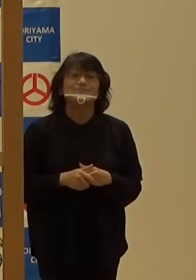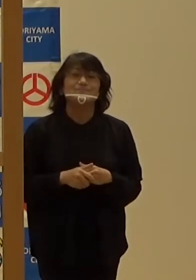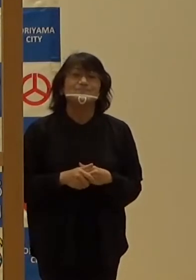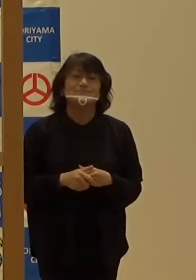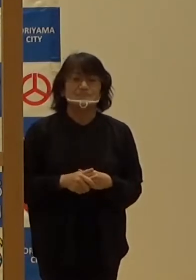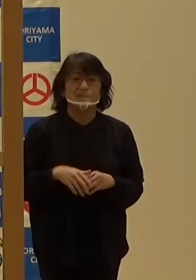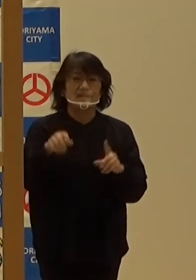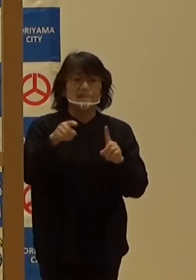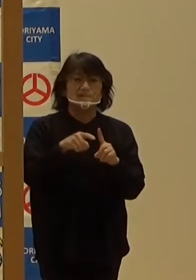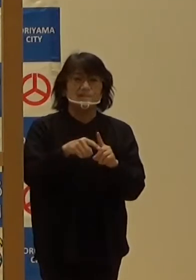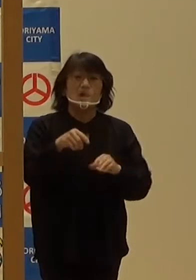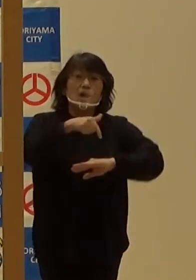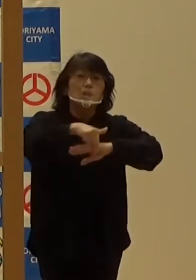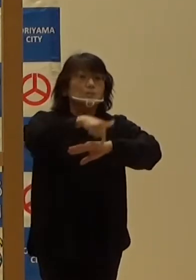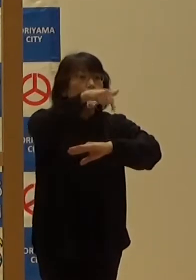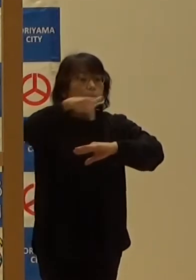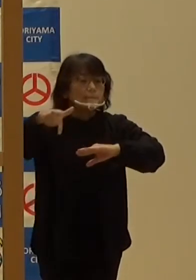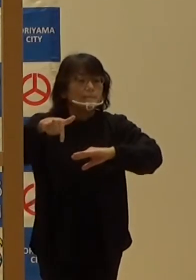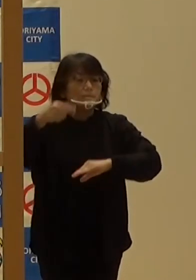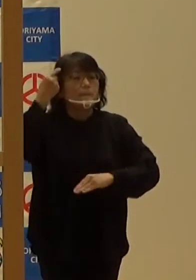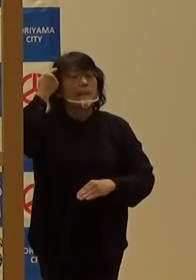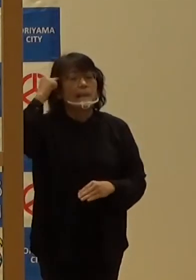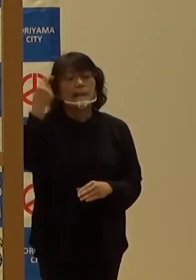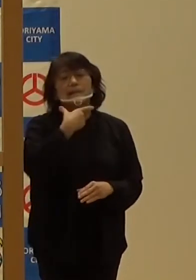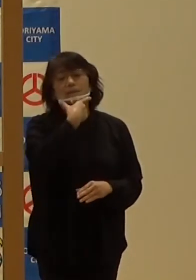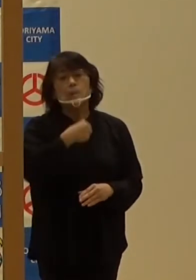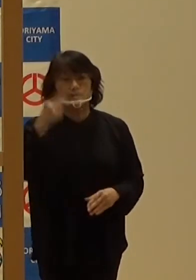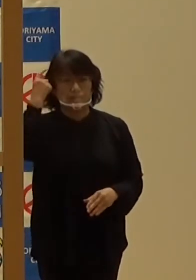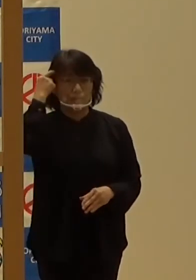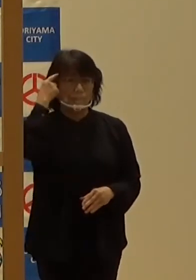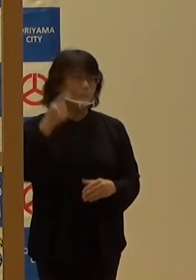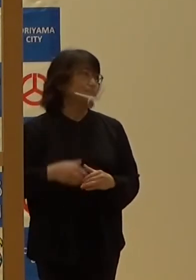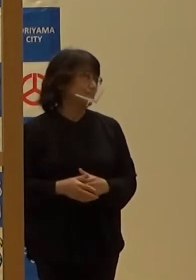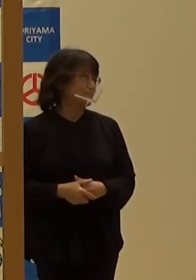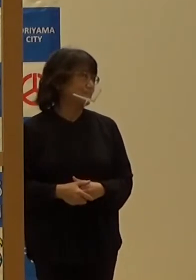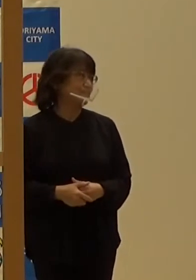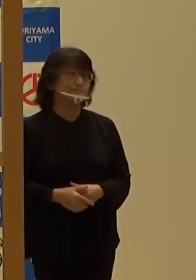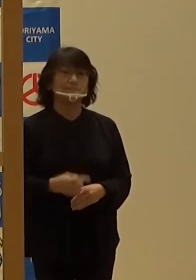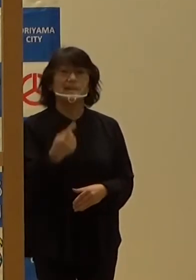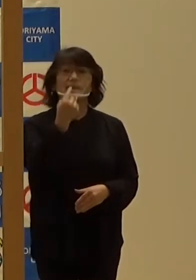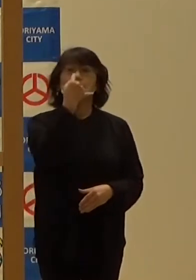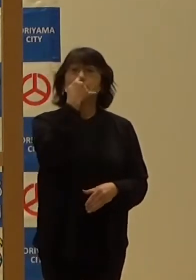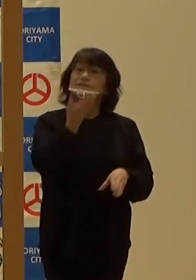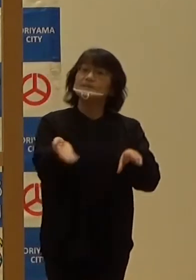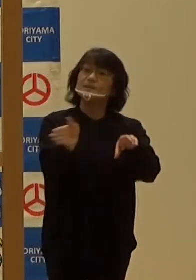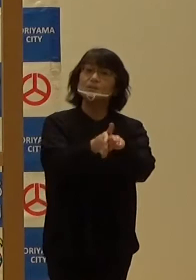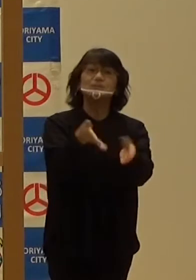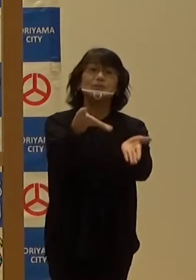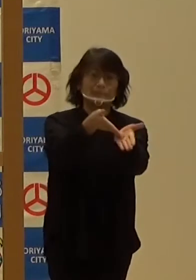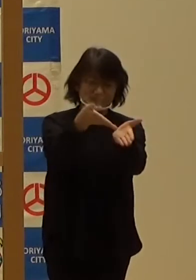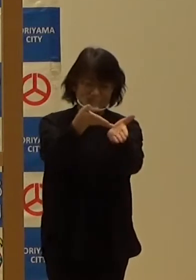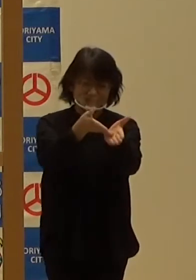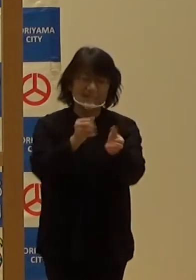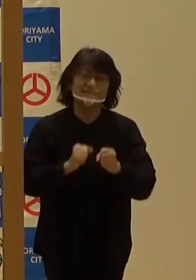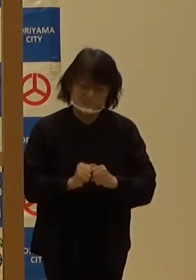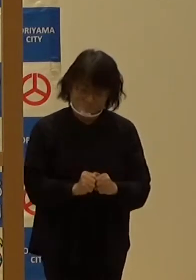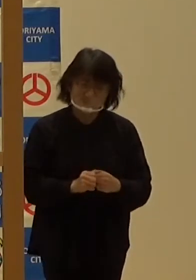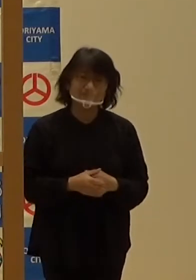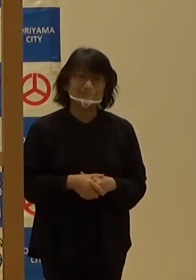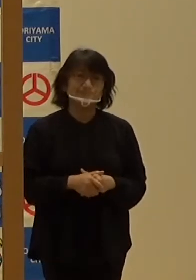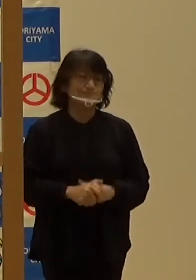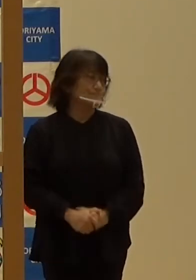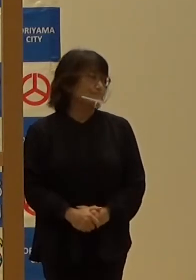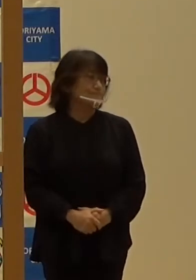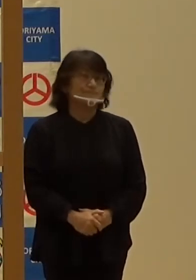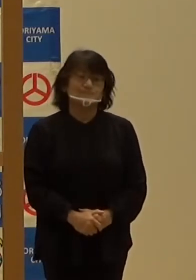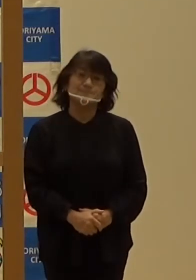ロジェクトを考えていただきたいなと思っております。安藤部長どうぞ。 よろしいですか。はい、では私の方から補足説明をさせていただければと思います。